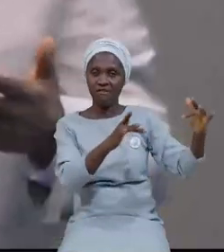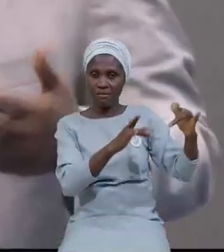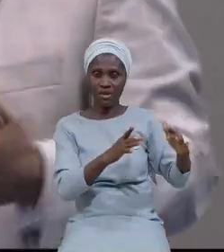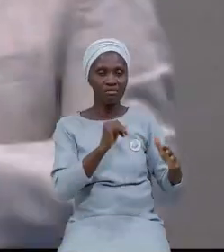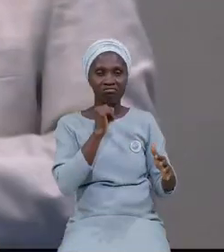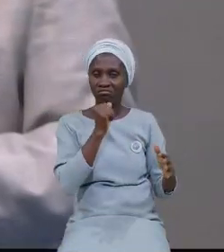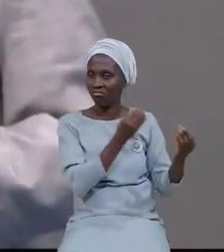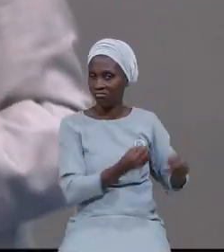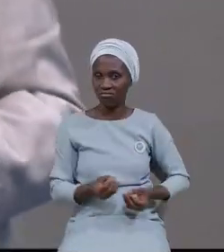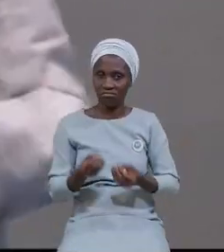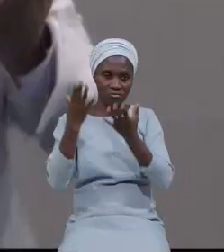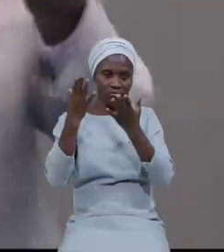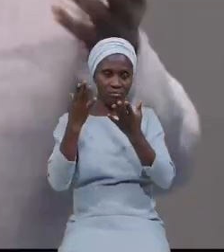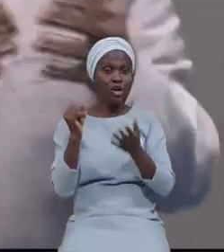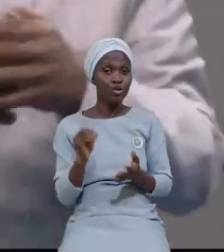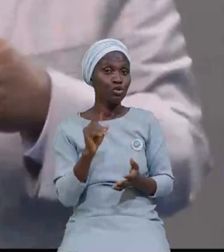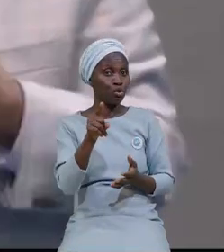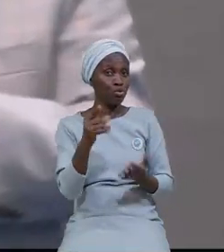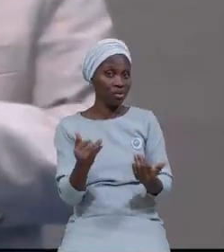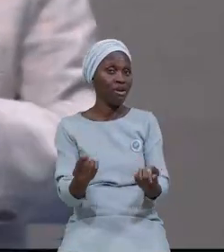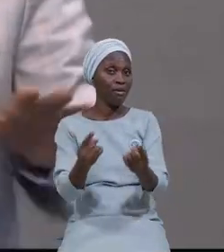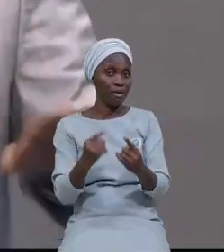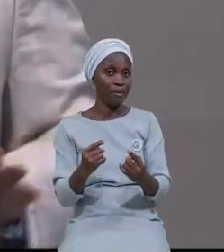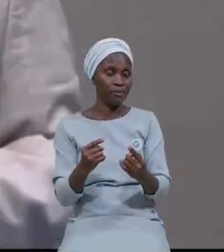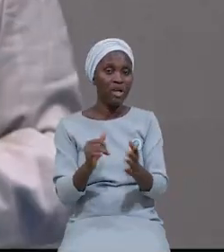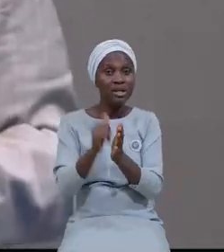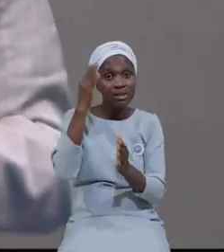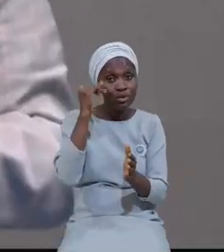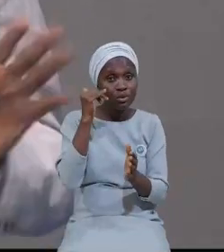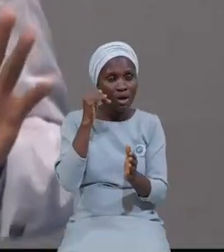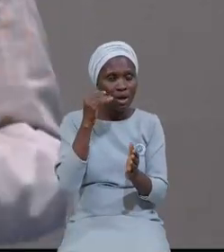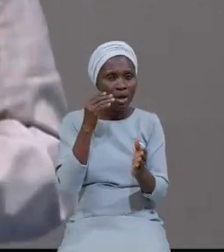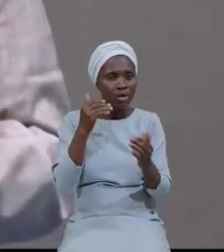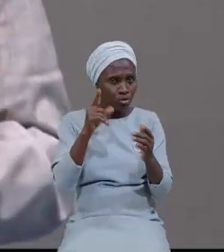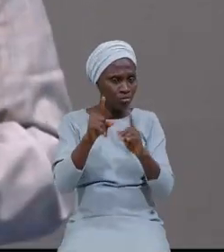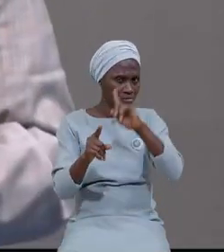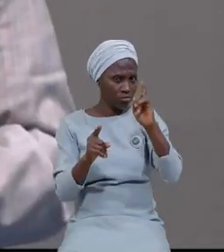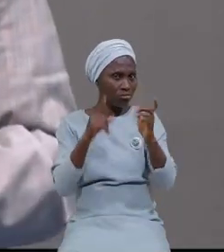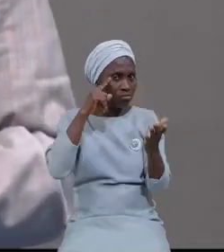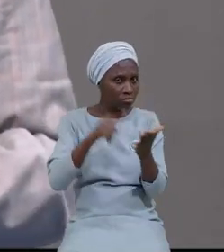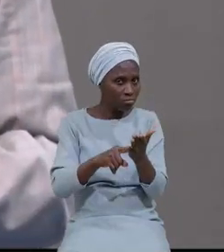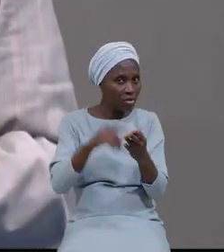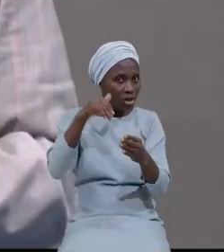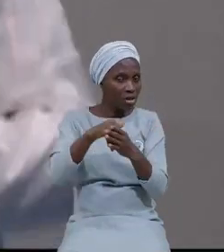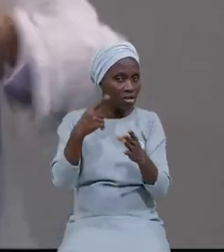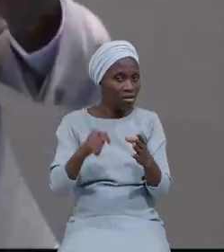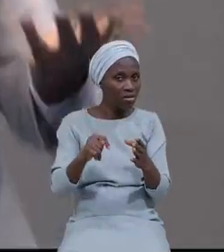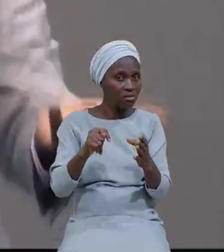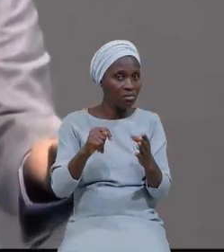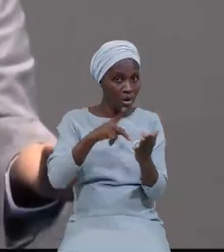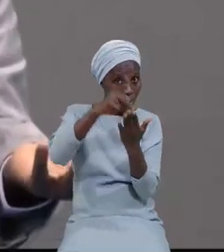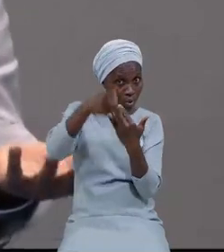au sacrifice alors si vous venez est-ce que vous remarquez à la croisade nous ne prenons pas